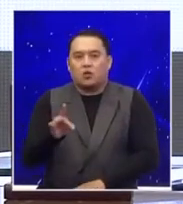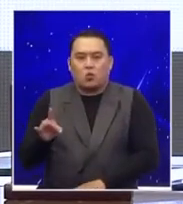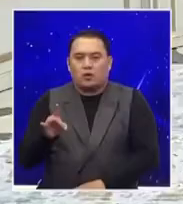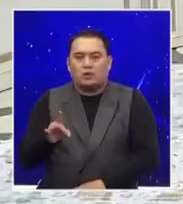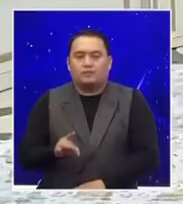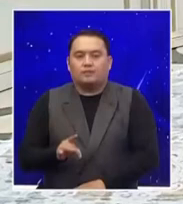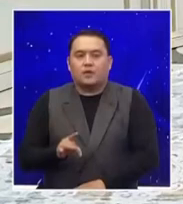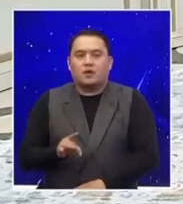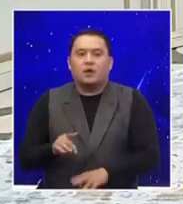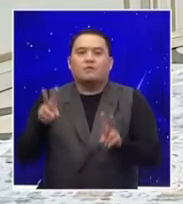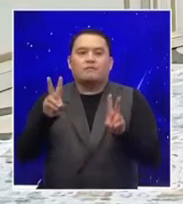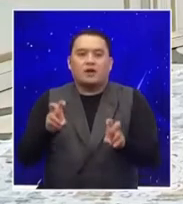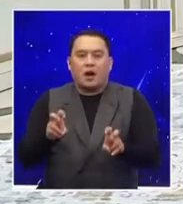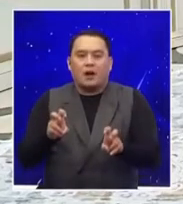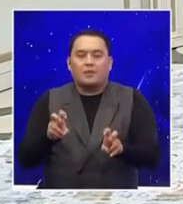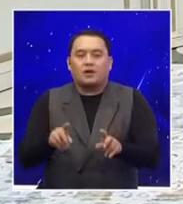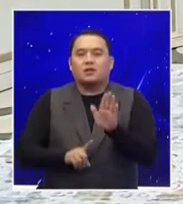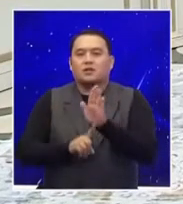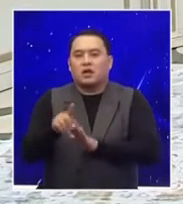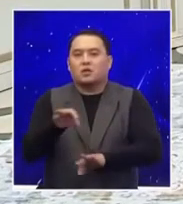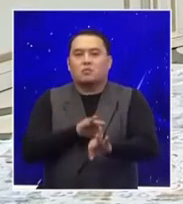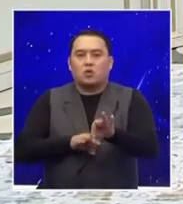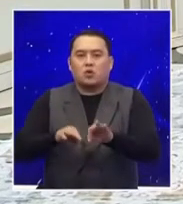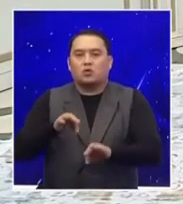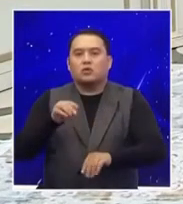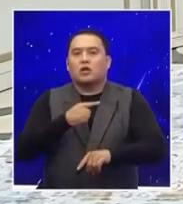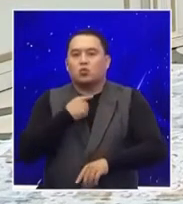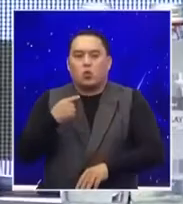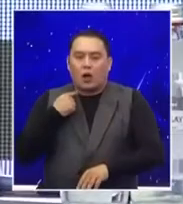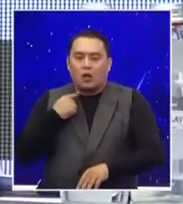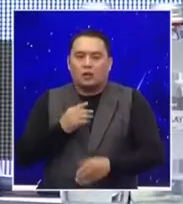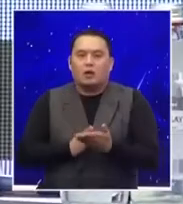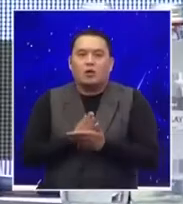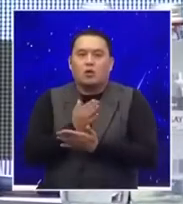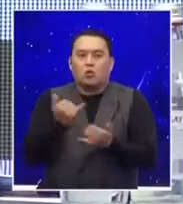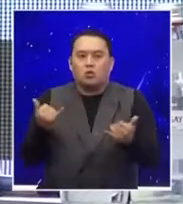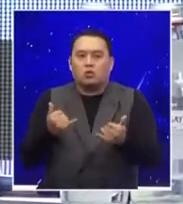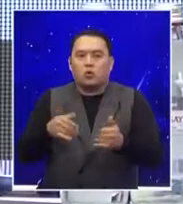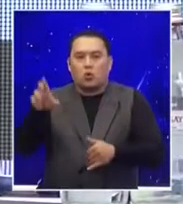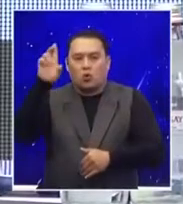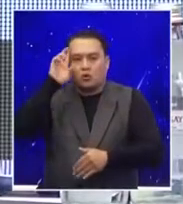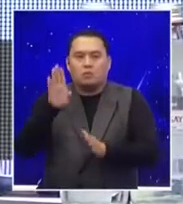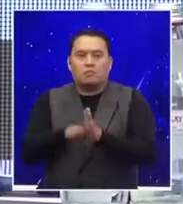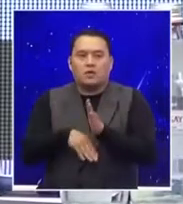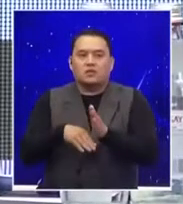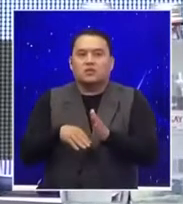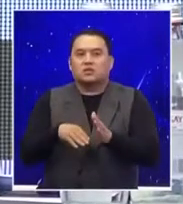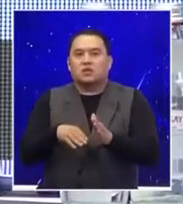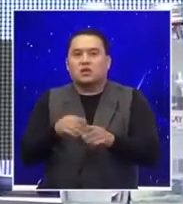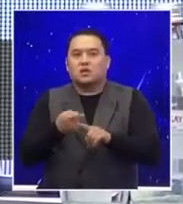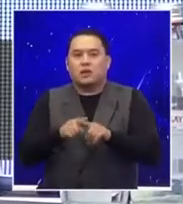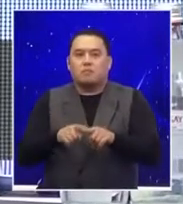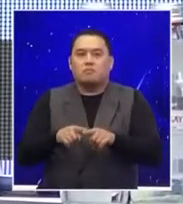области. В рамках Smart City запущен проект Open Талдыкурган для оказания госуслуг по принципу безбарьерной среды